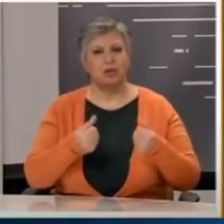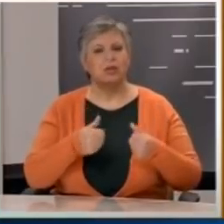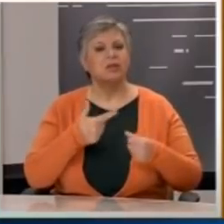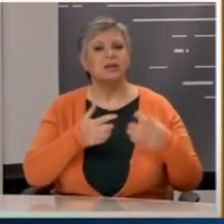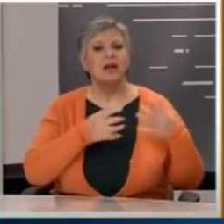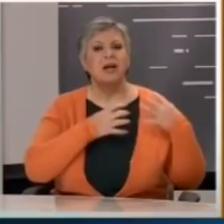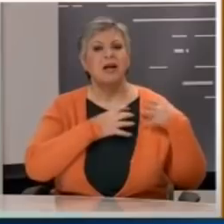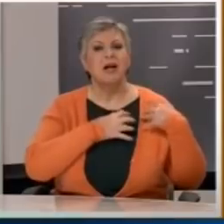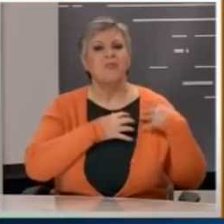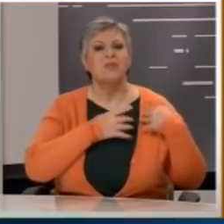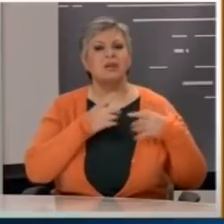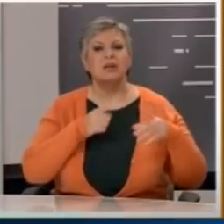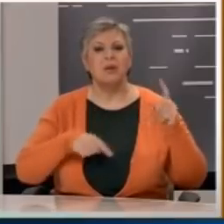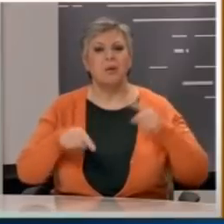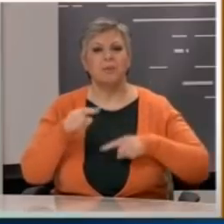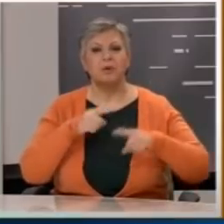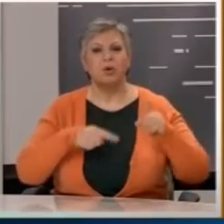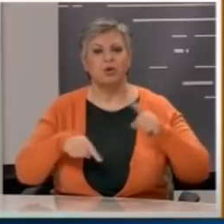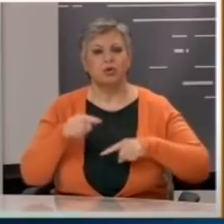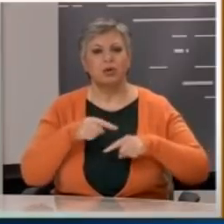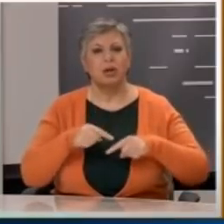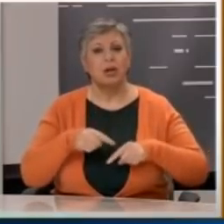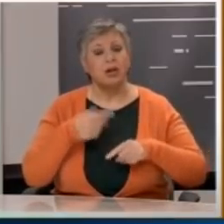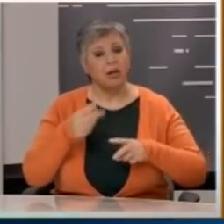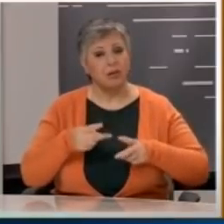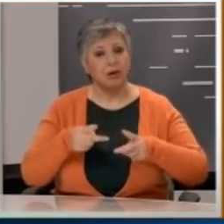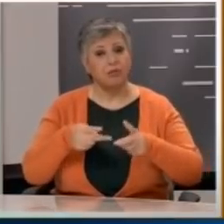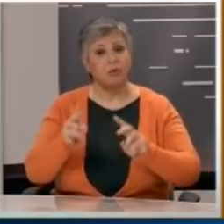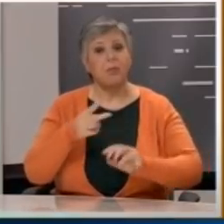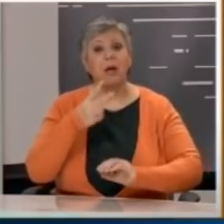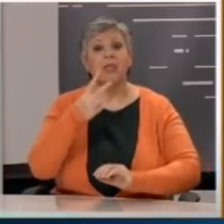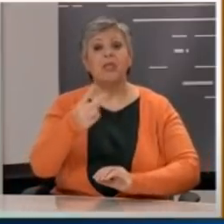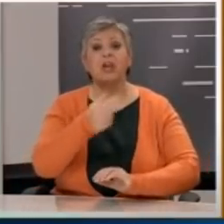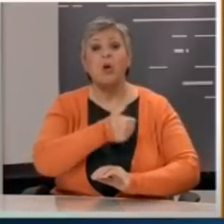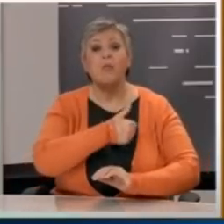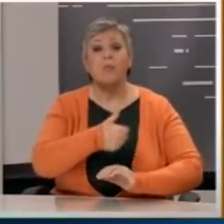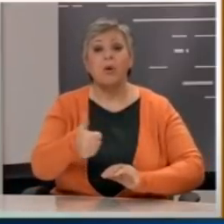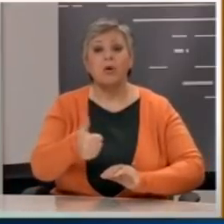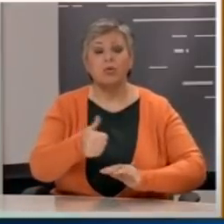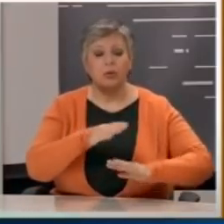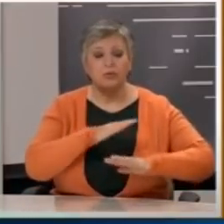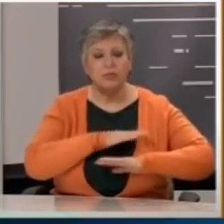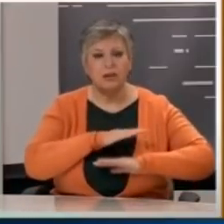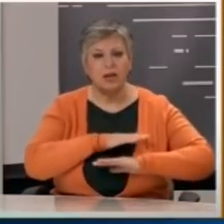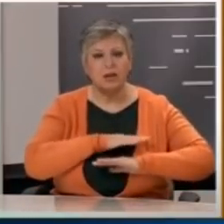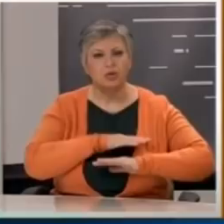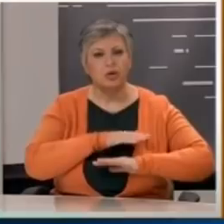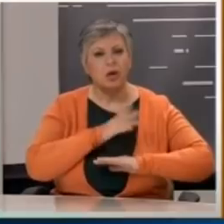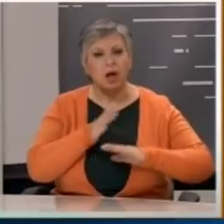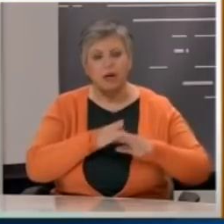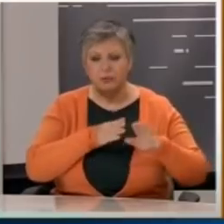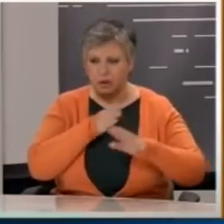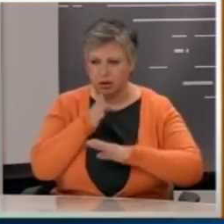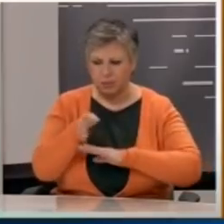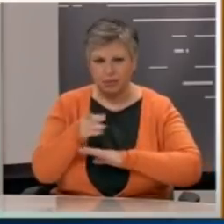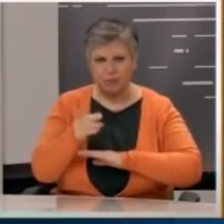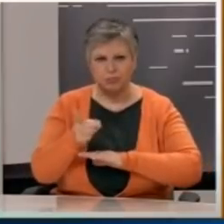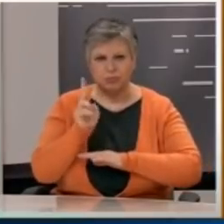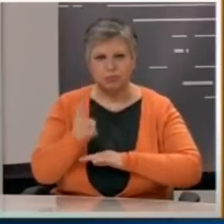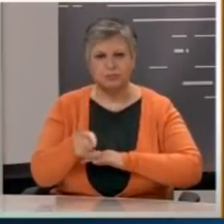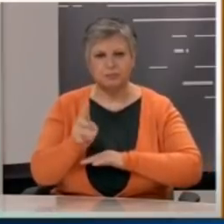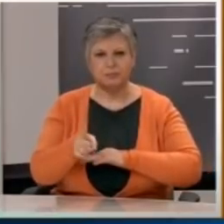έχει η ηγεσία του στρατεύματος επάνω. Πώς αφήνει δύο παιδιά στη φωλιά του λύκου. Κατά τη γνώμη μου.